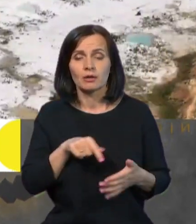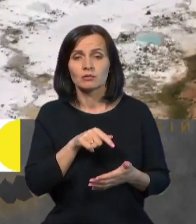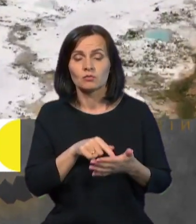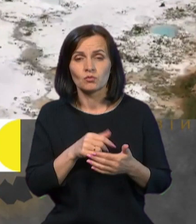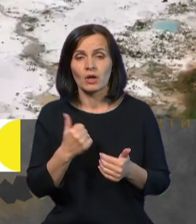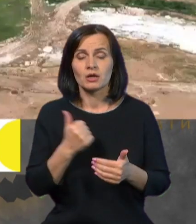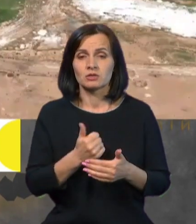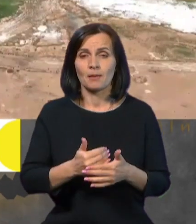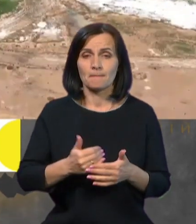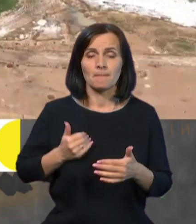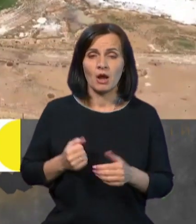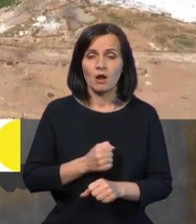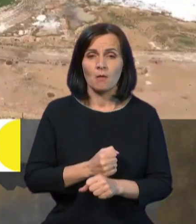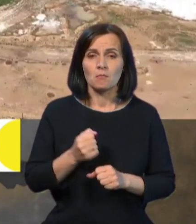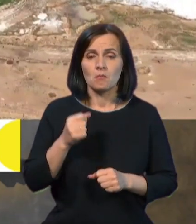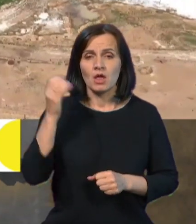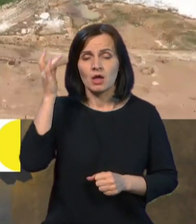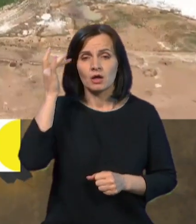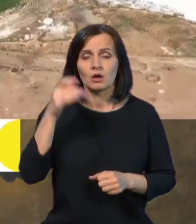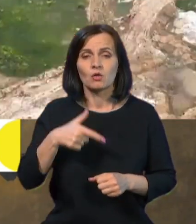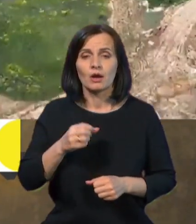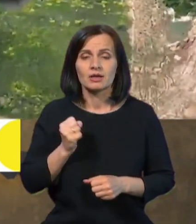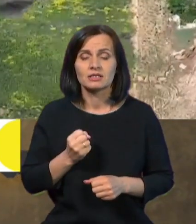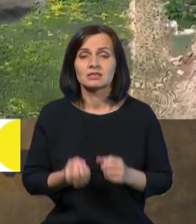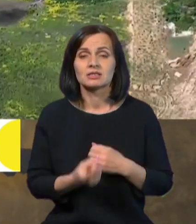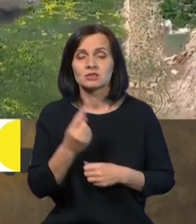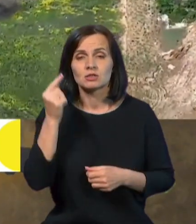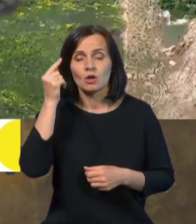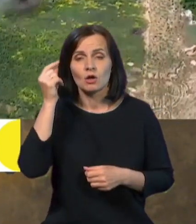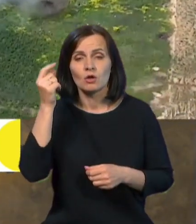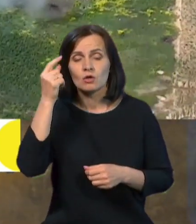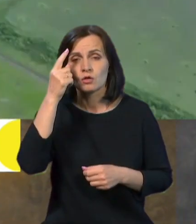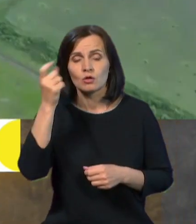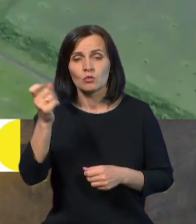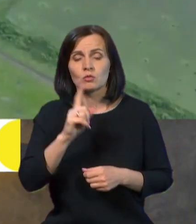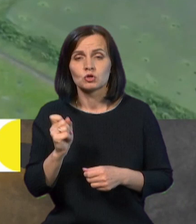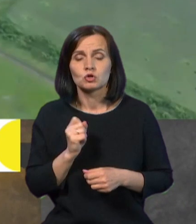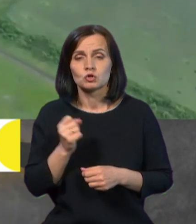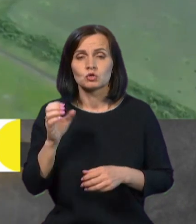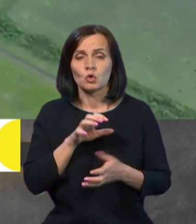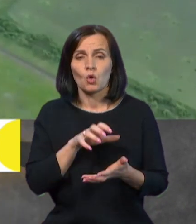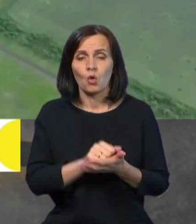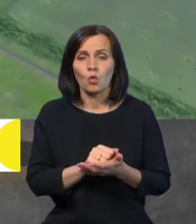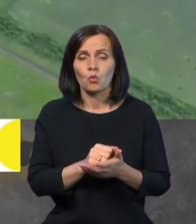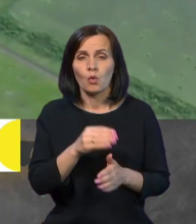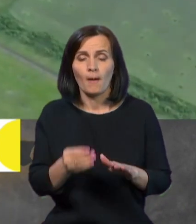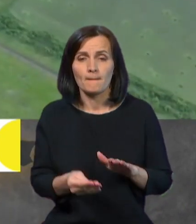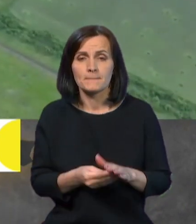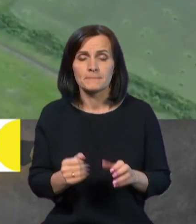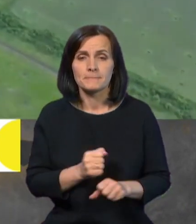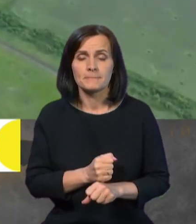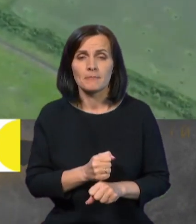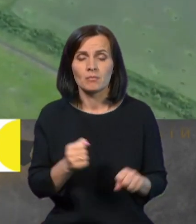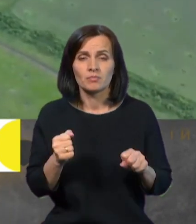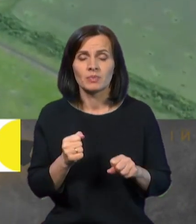до підриву Каховської ГЕС з'являється повідомлення про те, що окупанти мінують територію хімічного підприємства «Кримський Титан», який